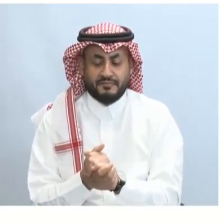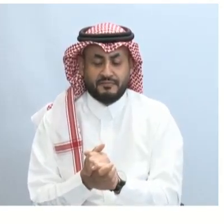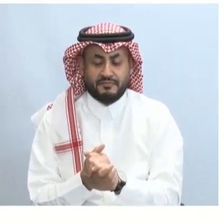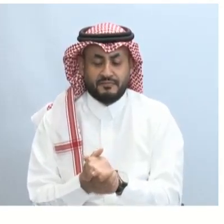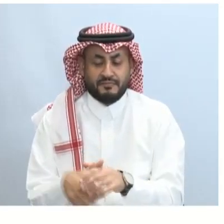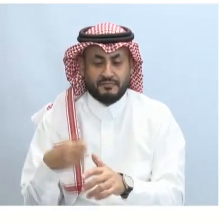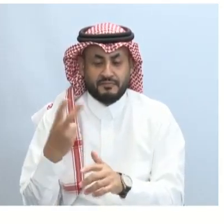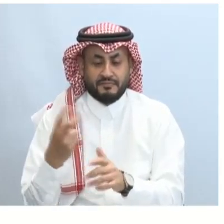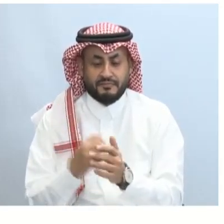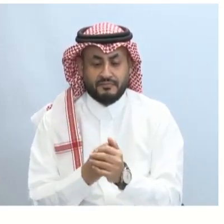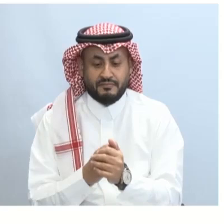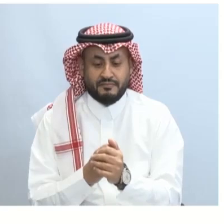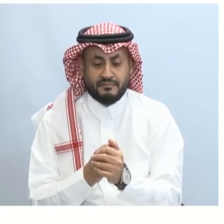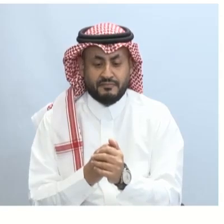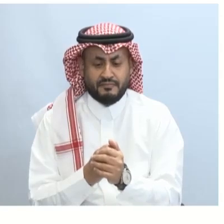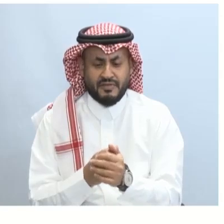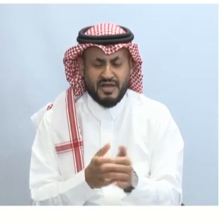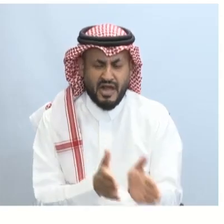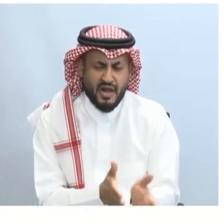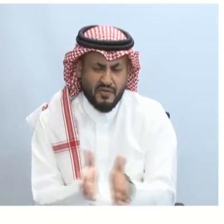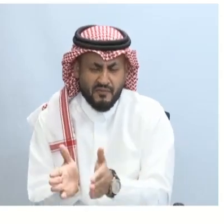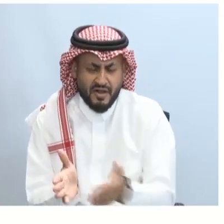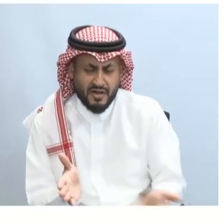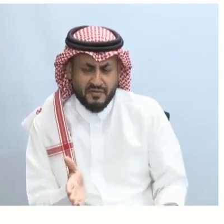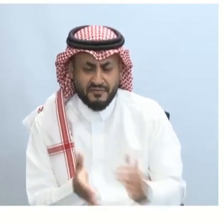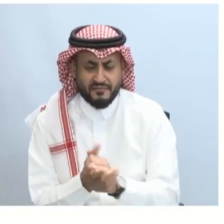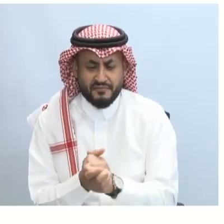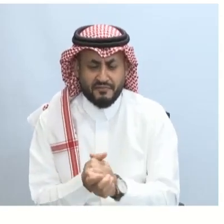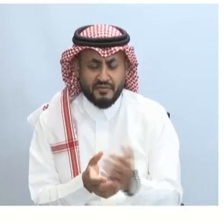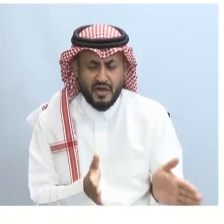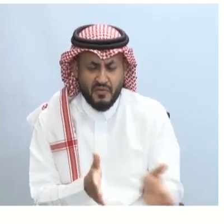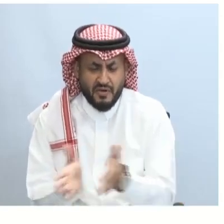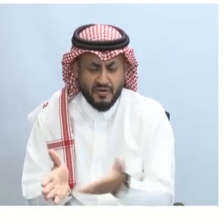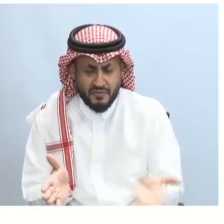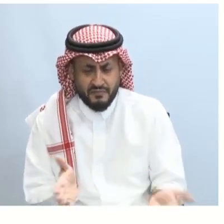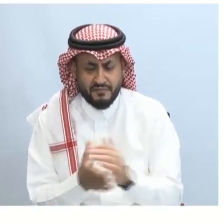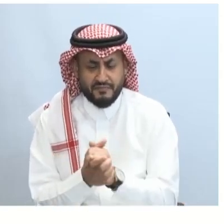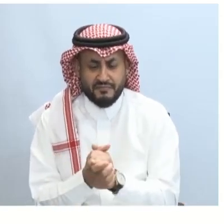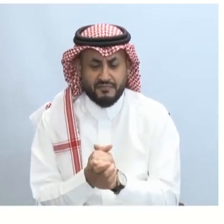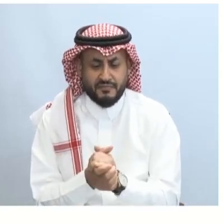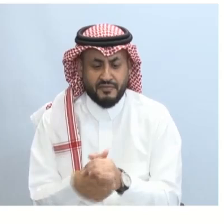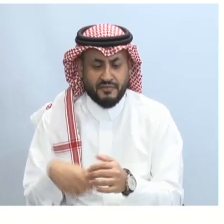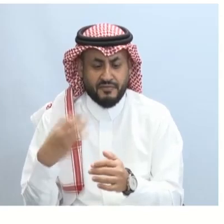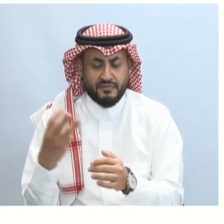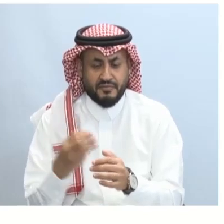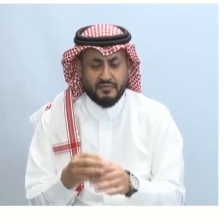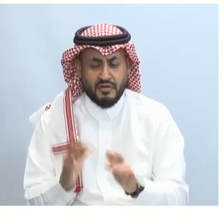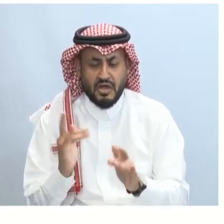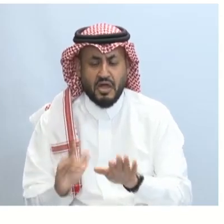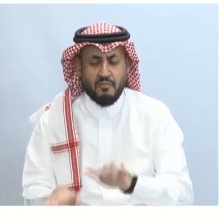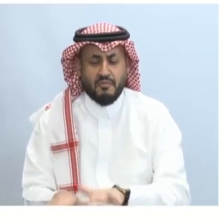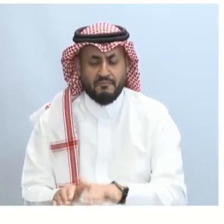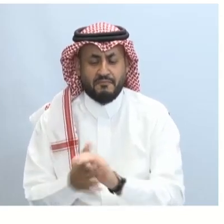الخيار الثاني اوسع له وادعوه للجلوس الخيار الثالث